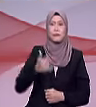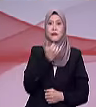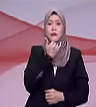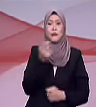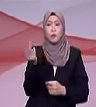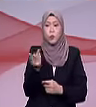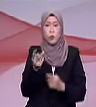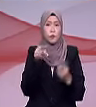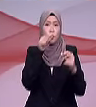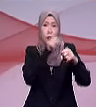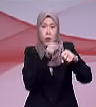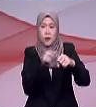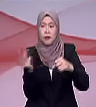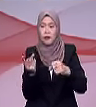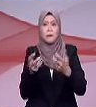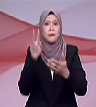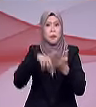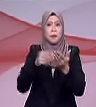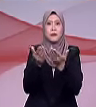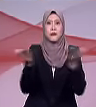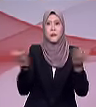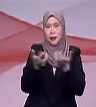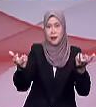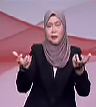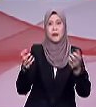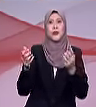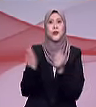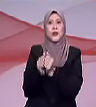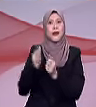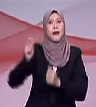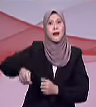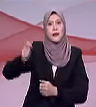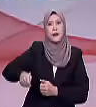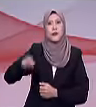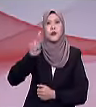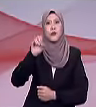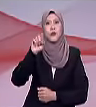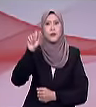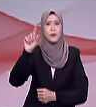kedua 27 Haji pacekan secara berasingan dihadapan Hakim Ozil as-saleh